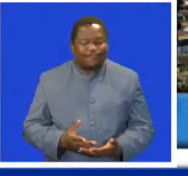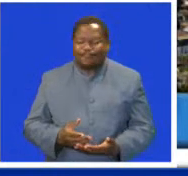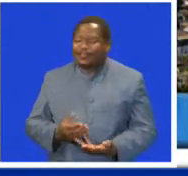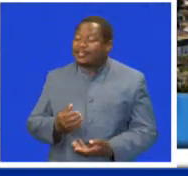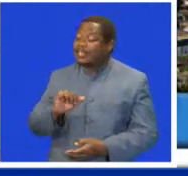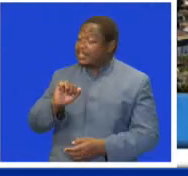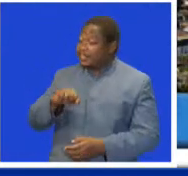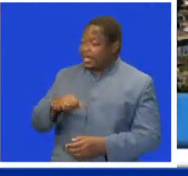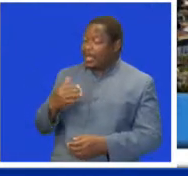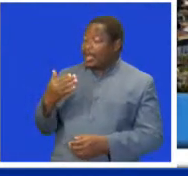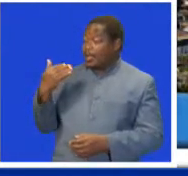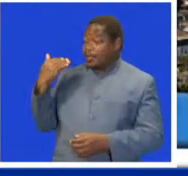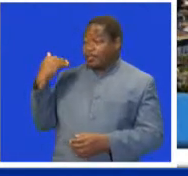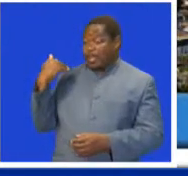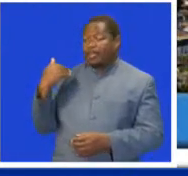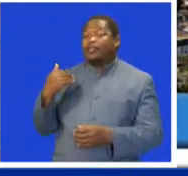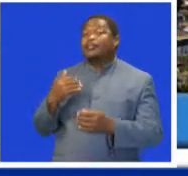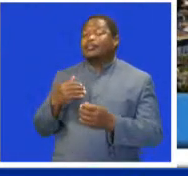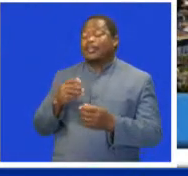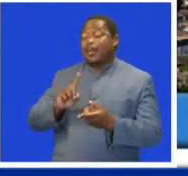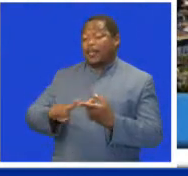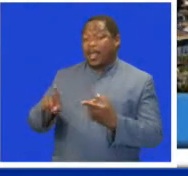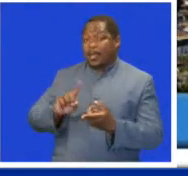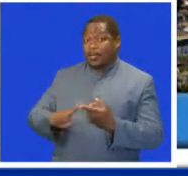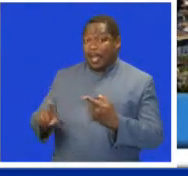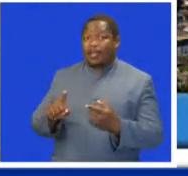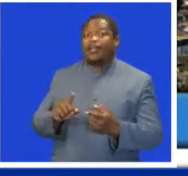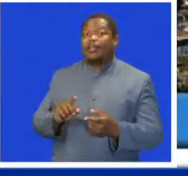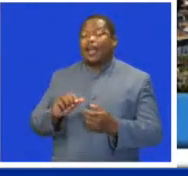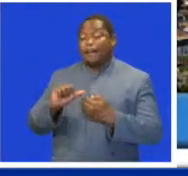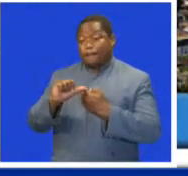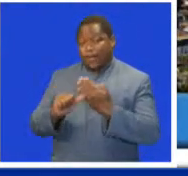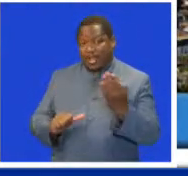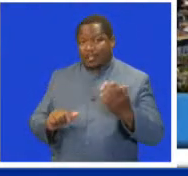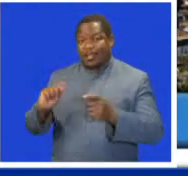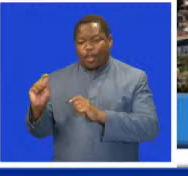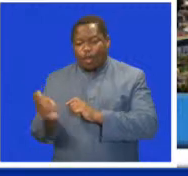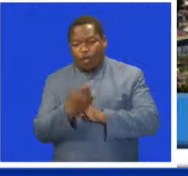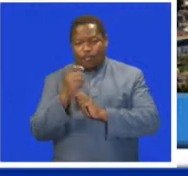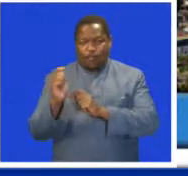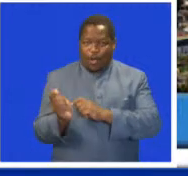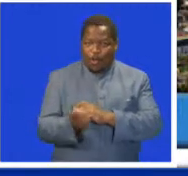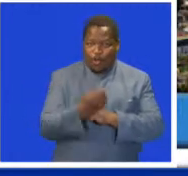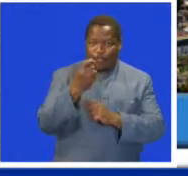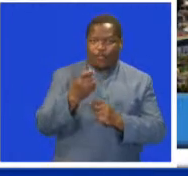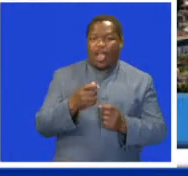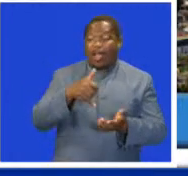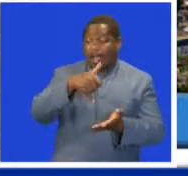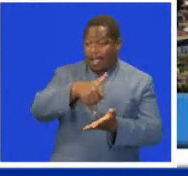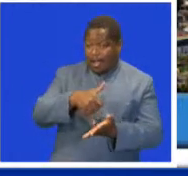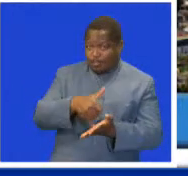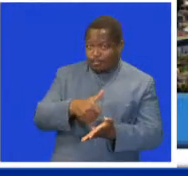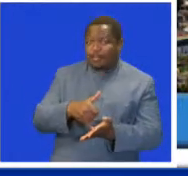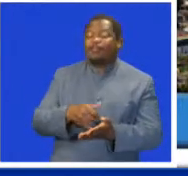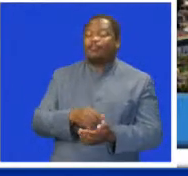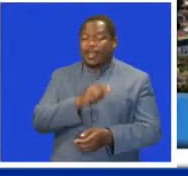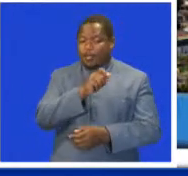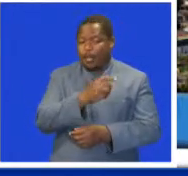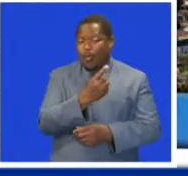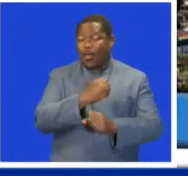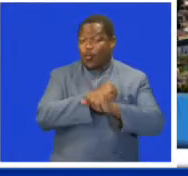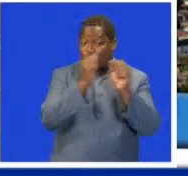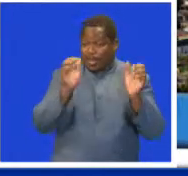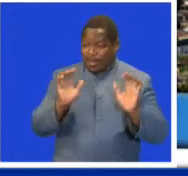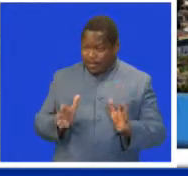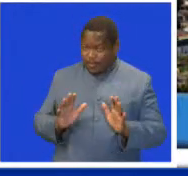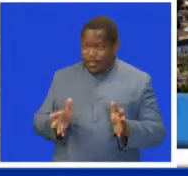lo bengishampagne kule kulomdlalo lona sitawuphindzeke kule tibuya ngaphandle kwelive sitawuva ukuthi inhlangano le engamele kudlalisa umdlalo